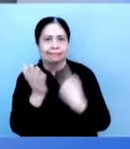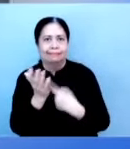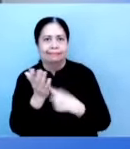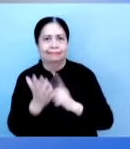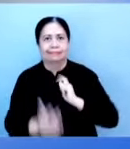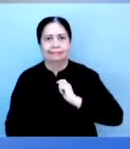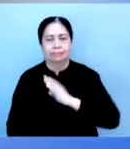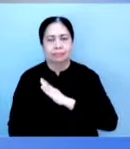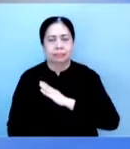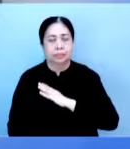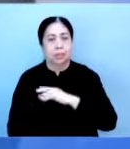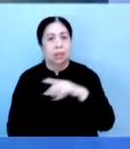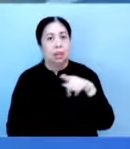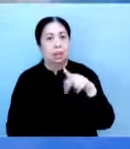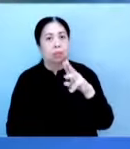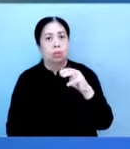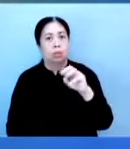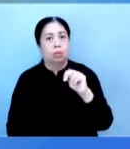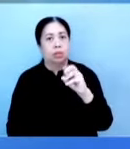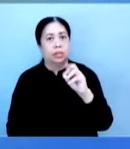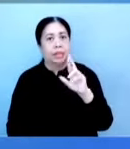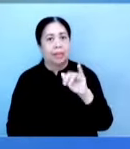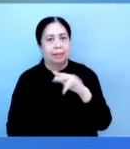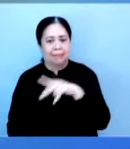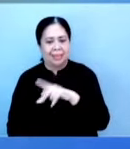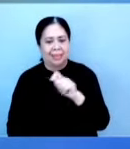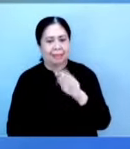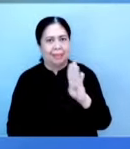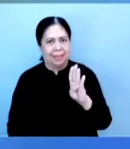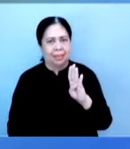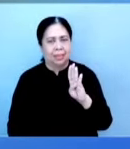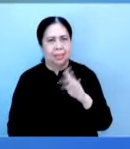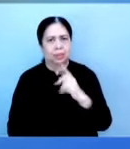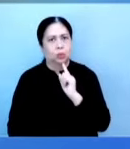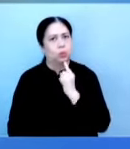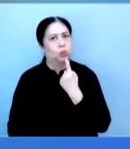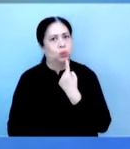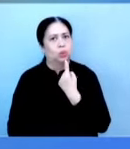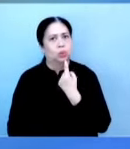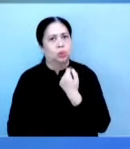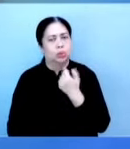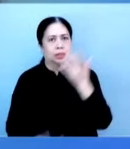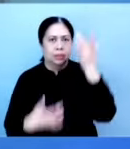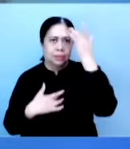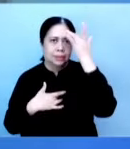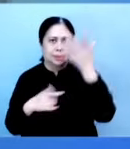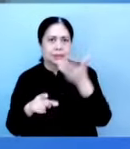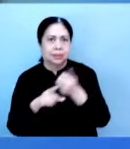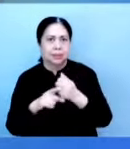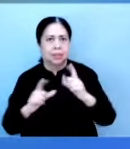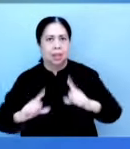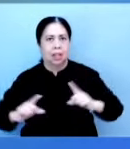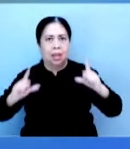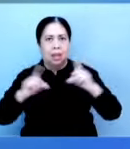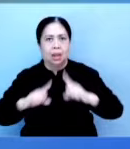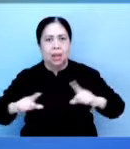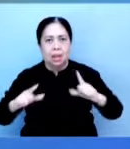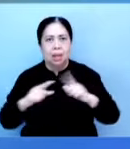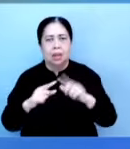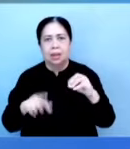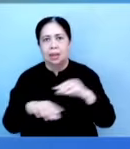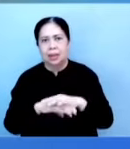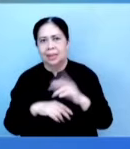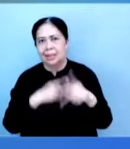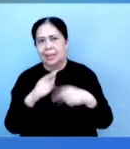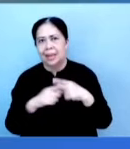pulmonary Tuberculosis o ptb ay isang seryosong karamdaman na nakaapekto sa ating mga baga dulot ito ng isang uri ng